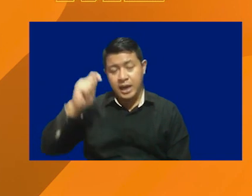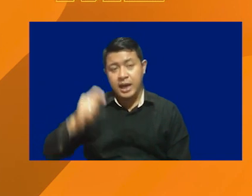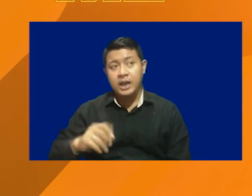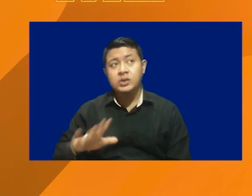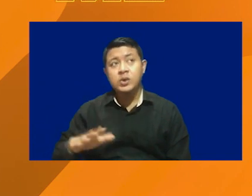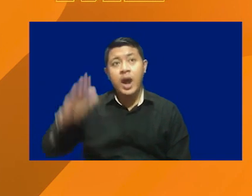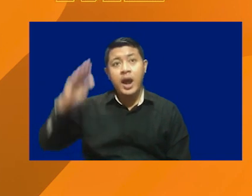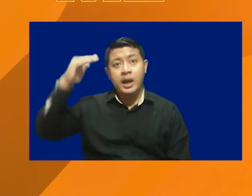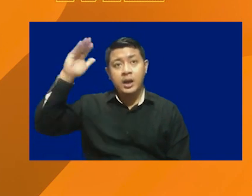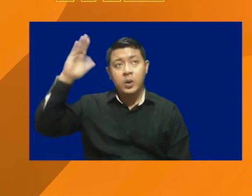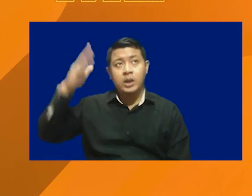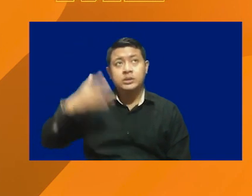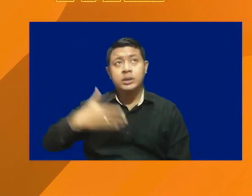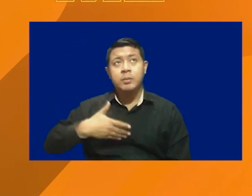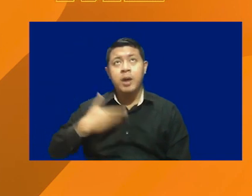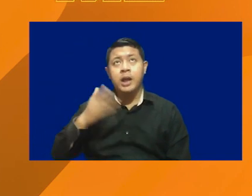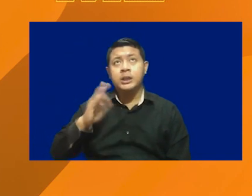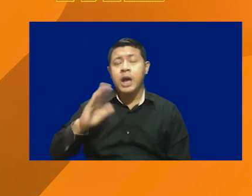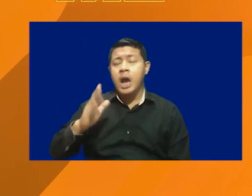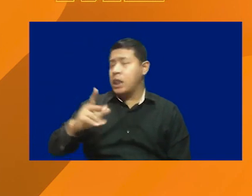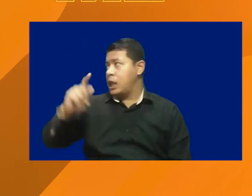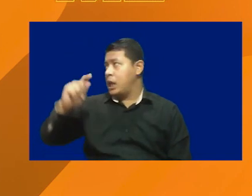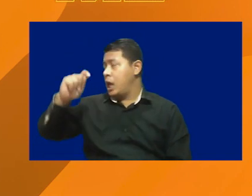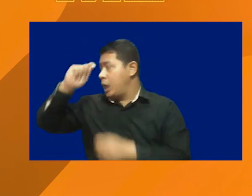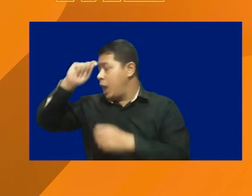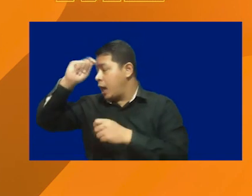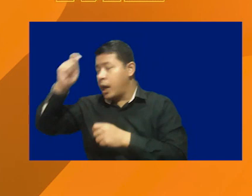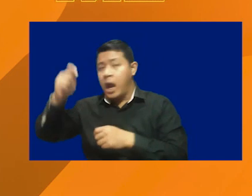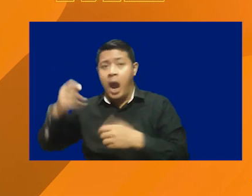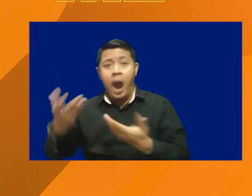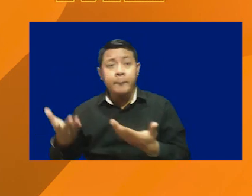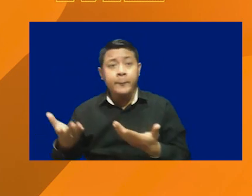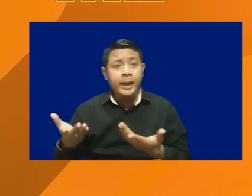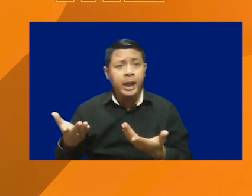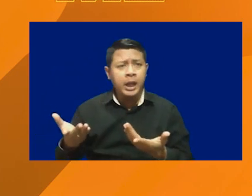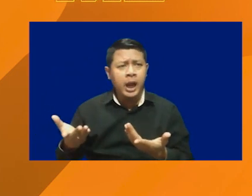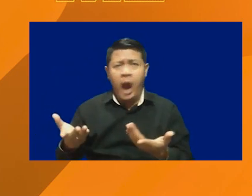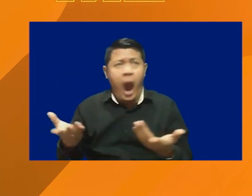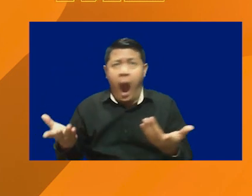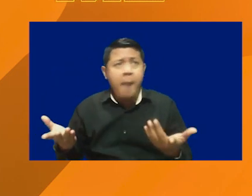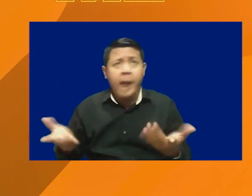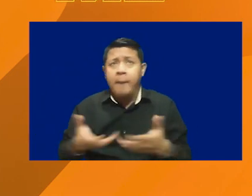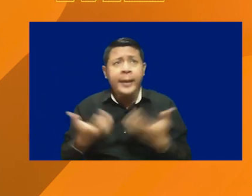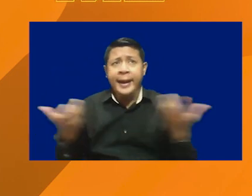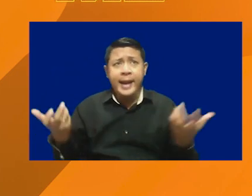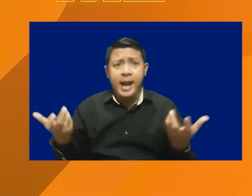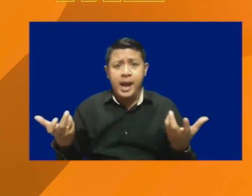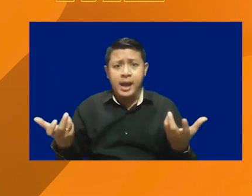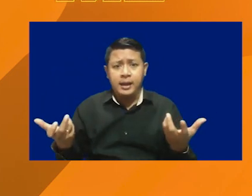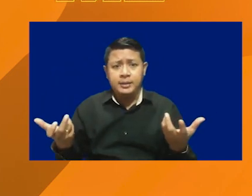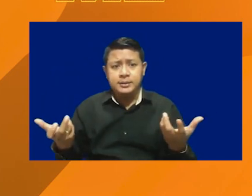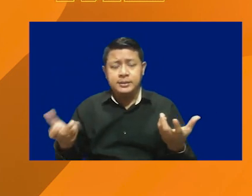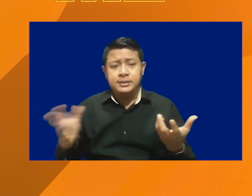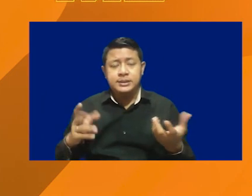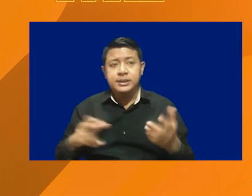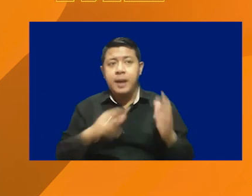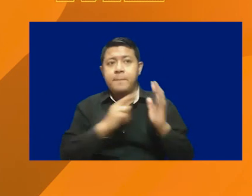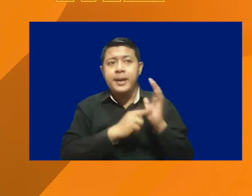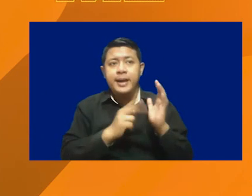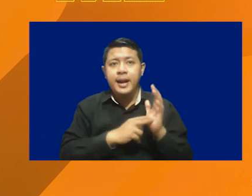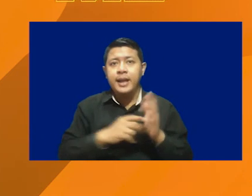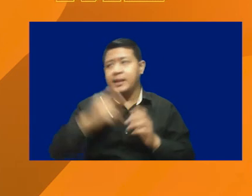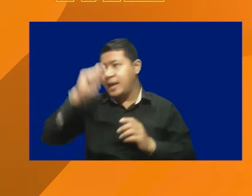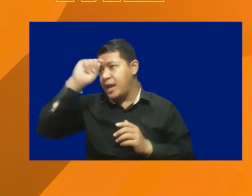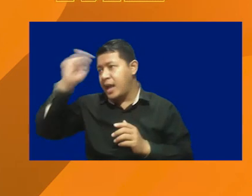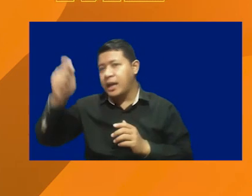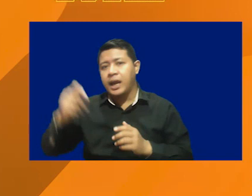remaja merasa tidak dihargai, seorang dewasa merasa tidak dihargai? Mungkin kita bingung ya, apa